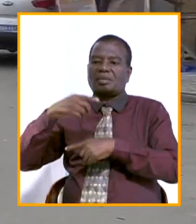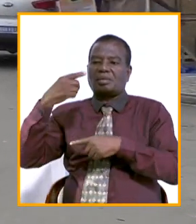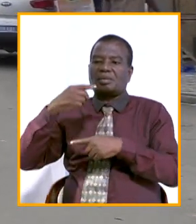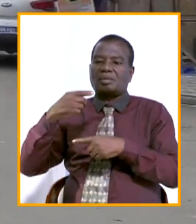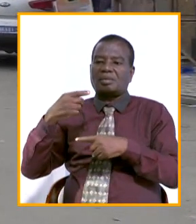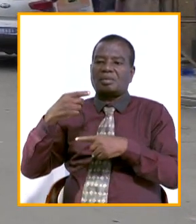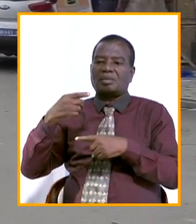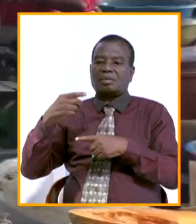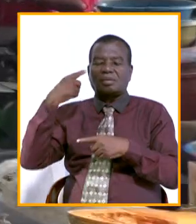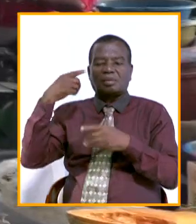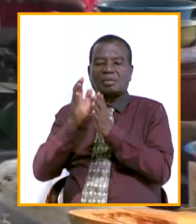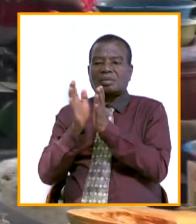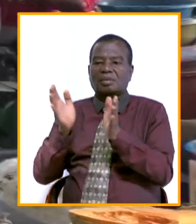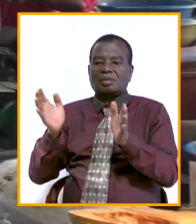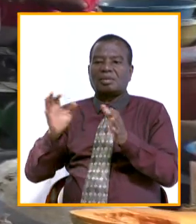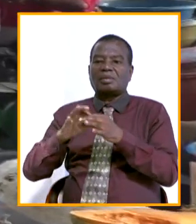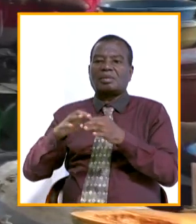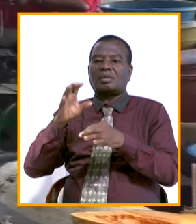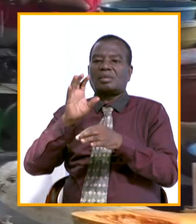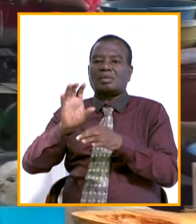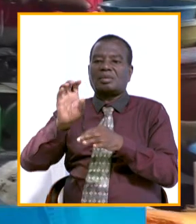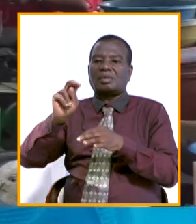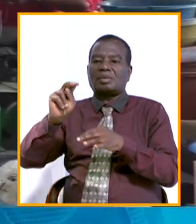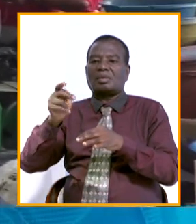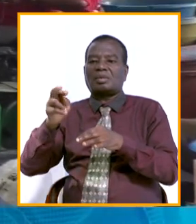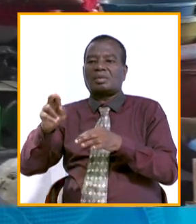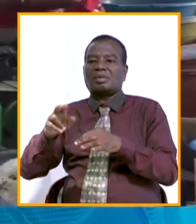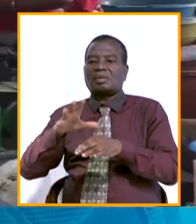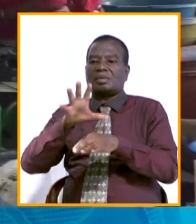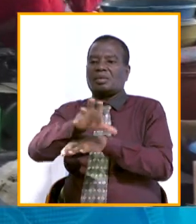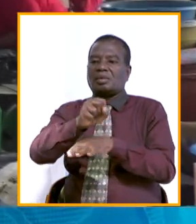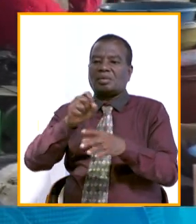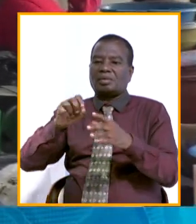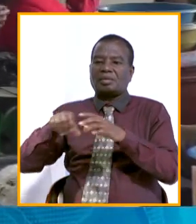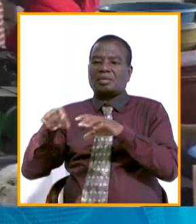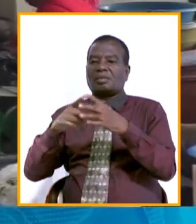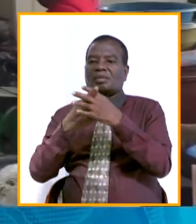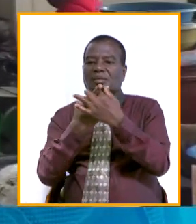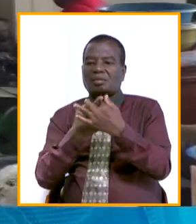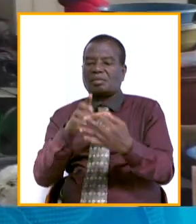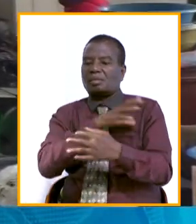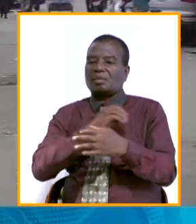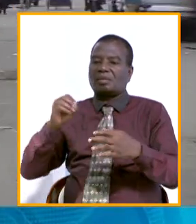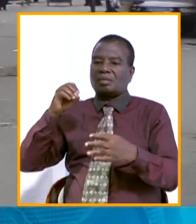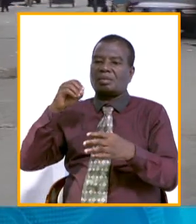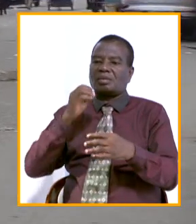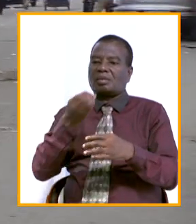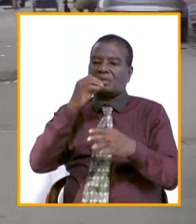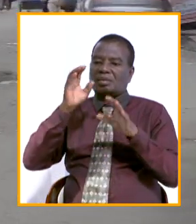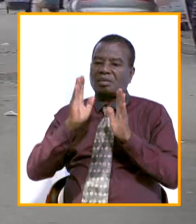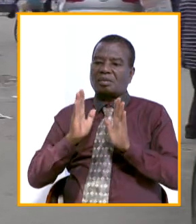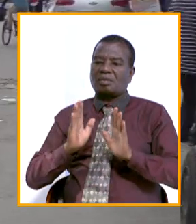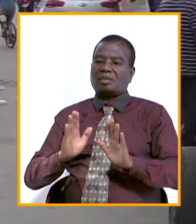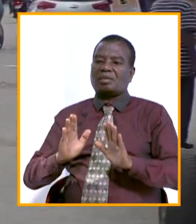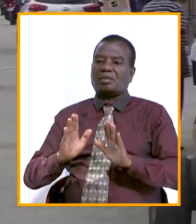Anididis Bakone, secrétaire exécutive du CNLVC, la traque ne fait que commencer. L'implication des consommateurs est